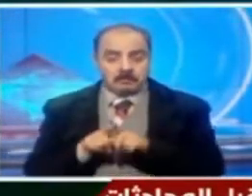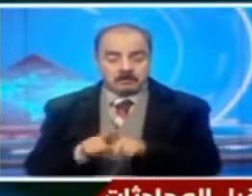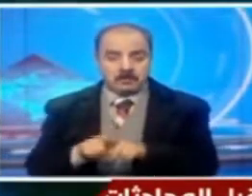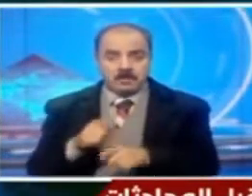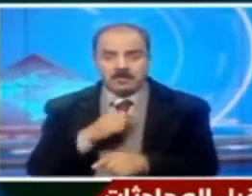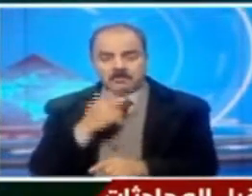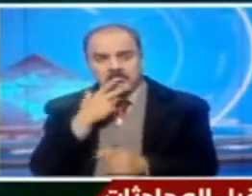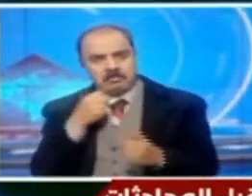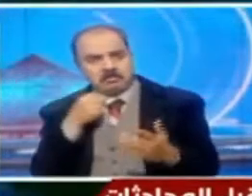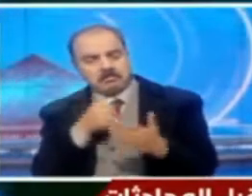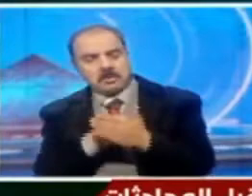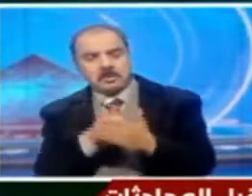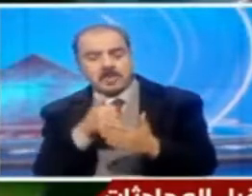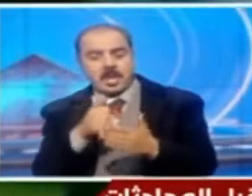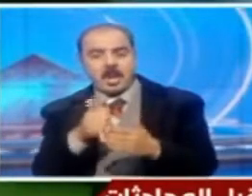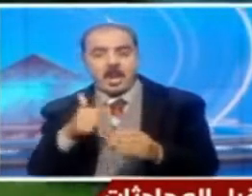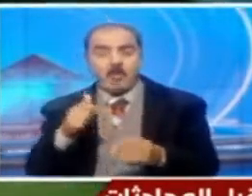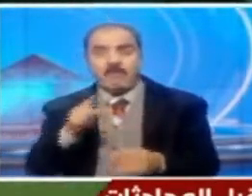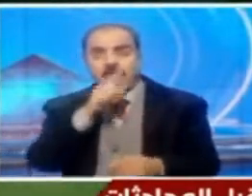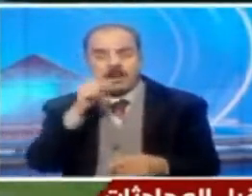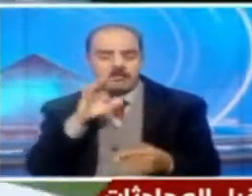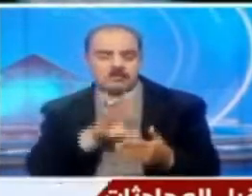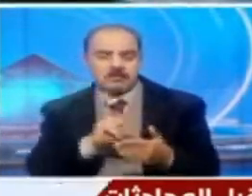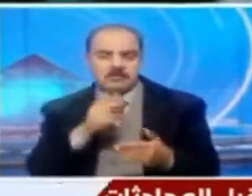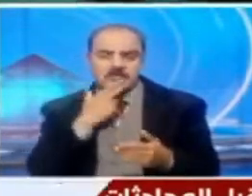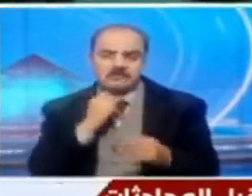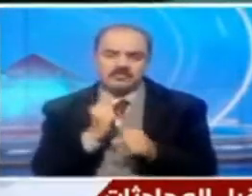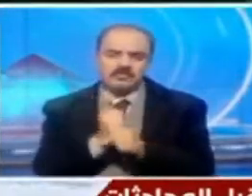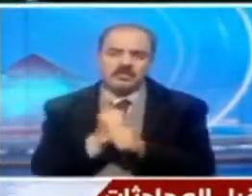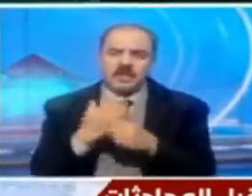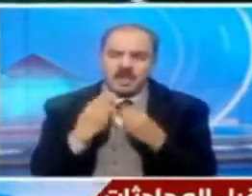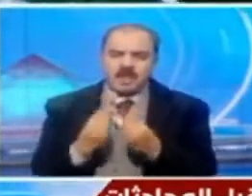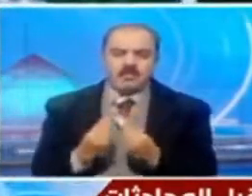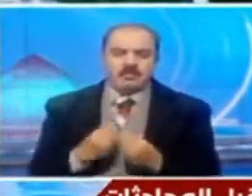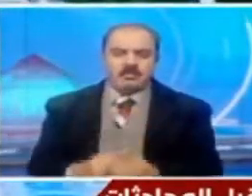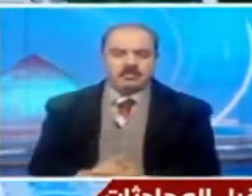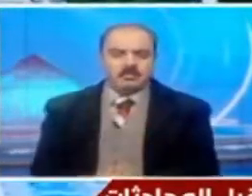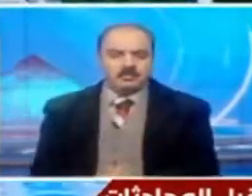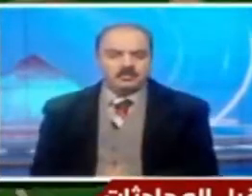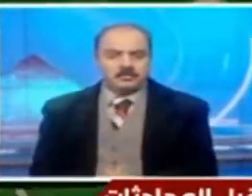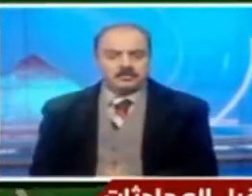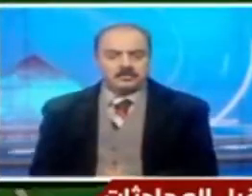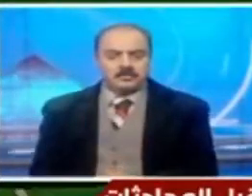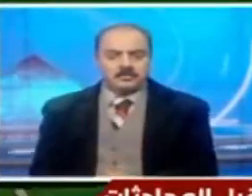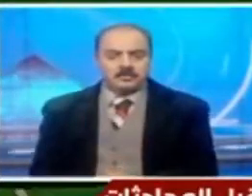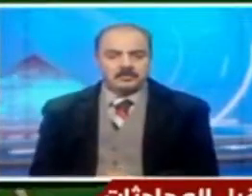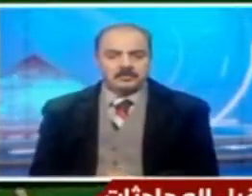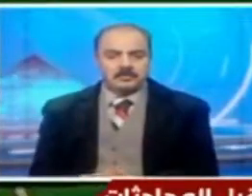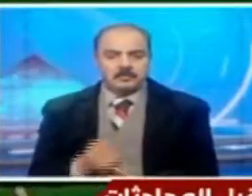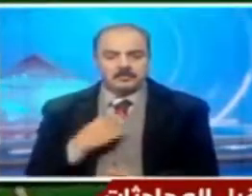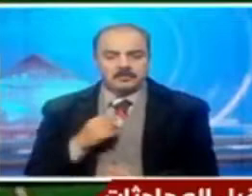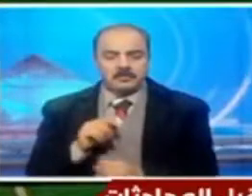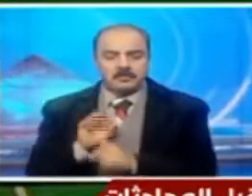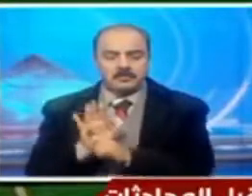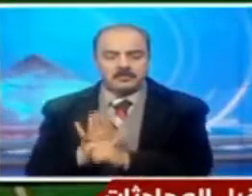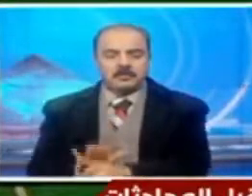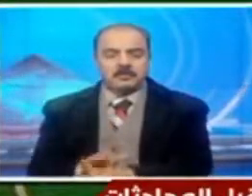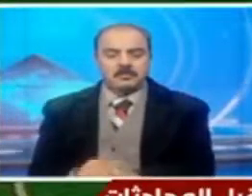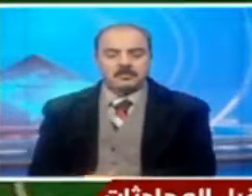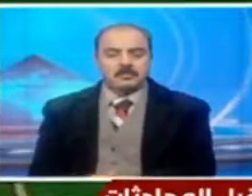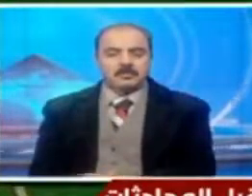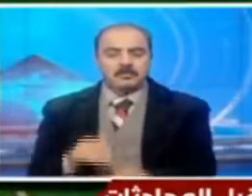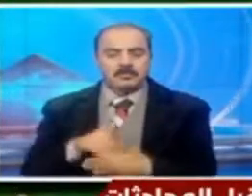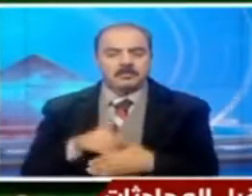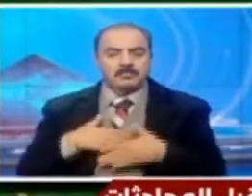الجوده العالميه، بما ينعكس بشكل ايجابي على المنظومه الصحيه في مصر. عندكم هيئه الرعايه حاليا، هيئه العامه